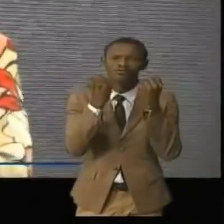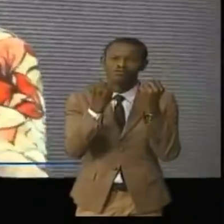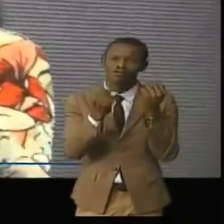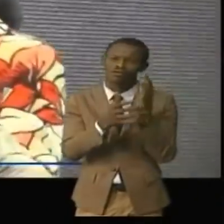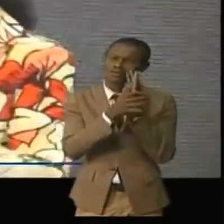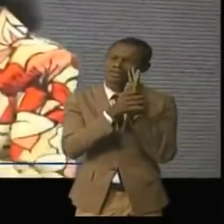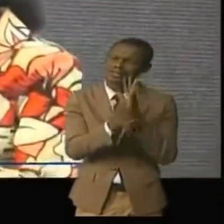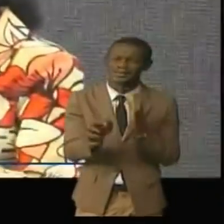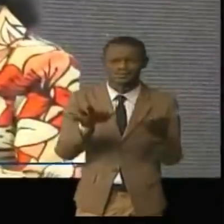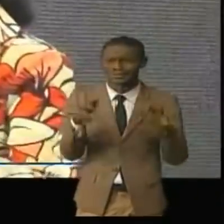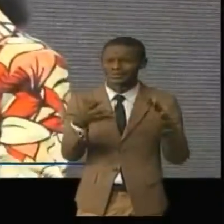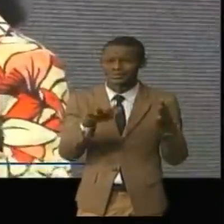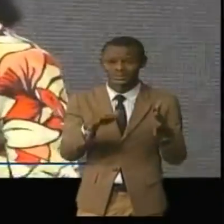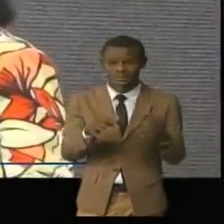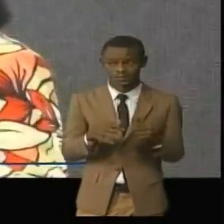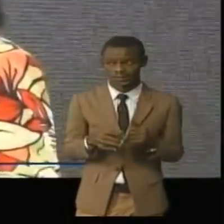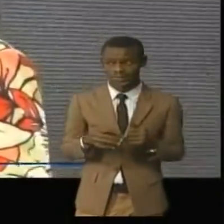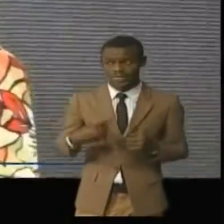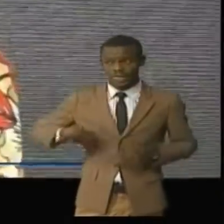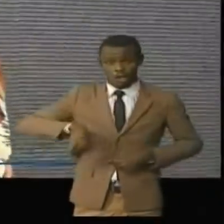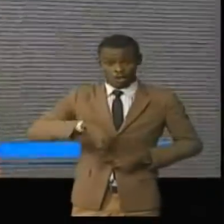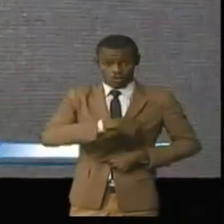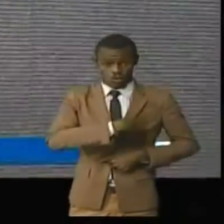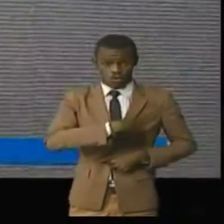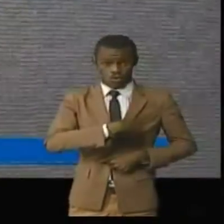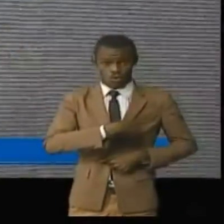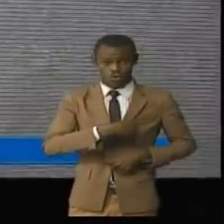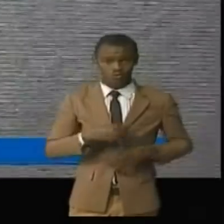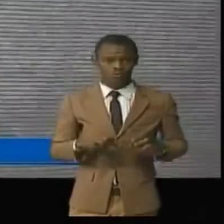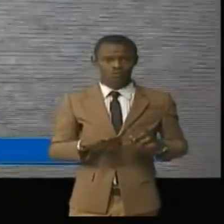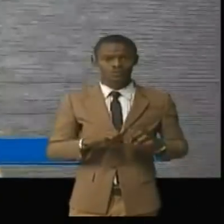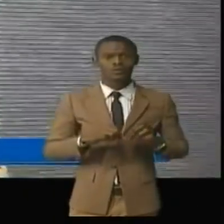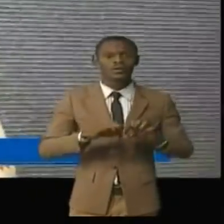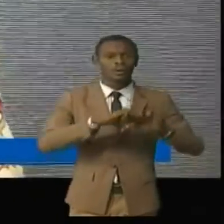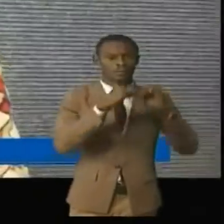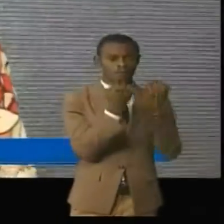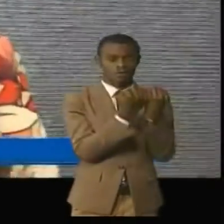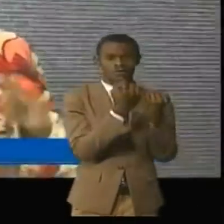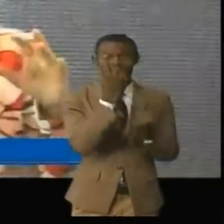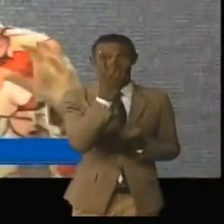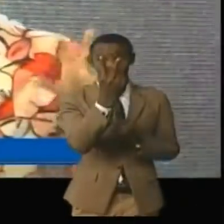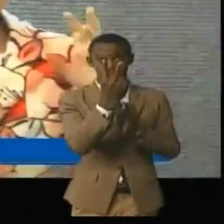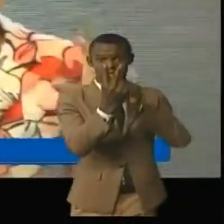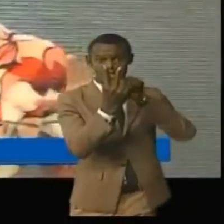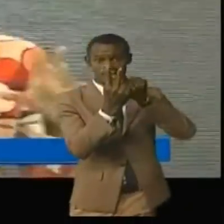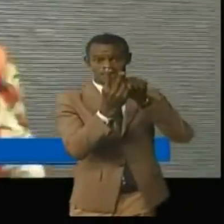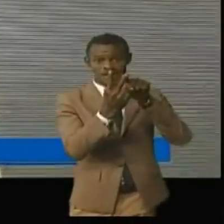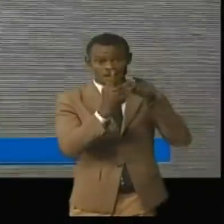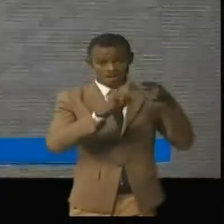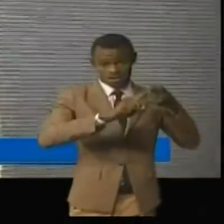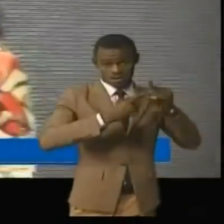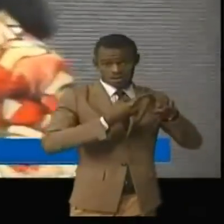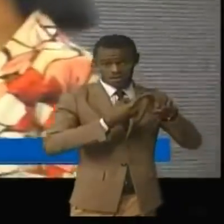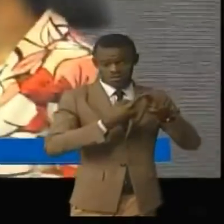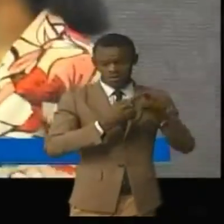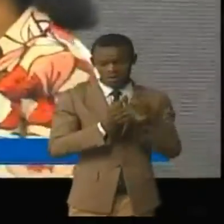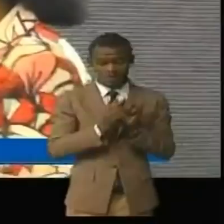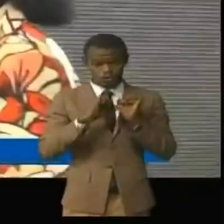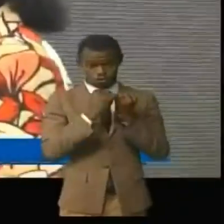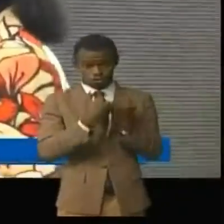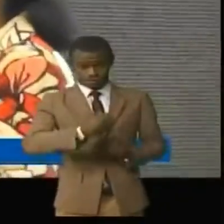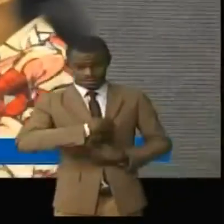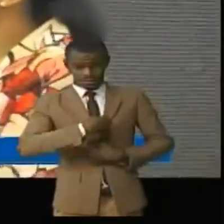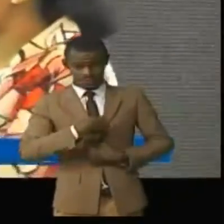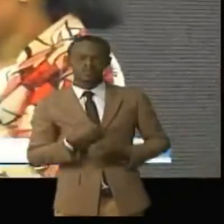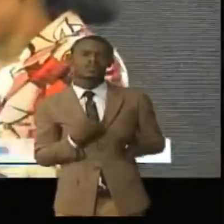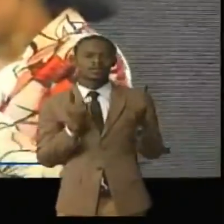2020, nos deux institutions, l'Université Libre que je dirige et Women's Technology de Thérèse, se sont surtout concentrées sur développer un prototype